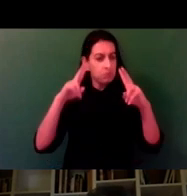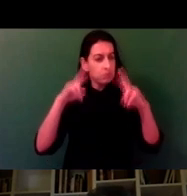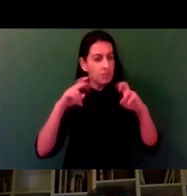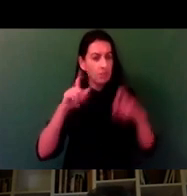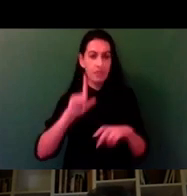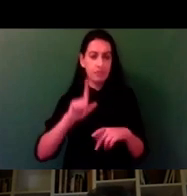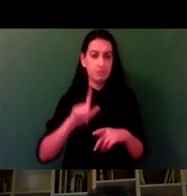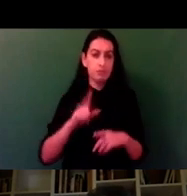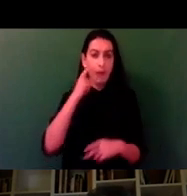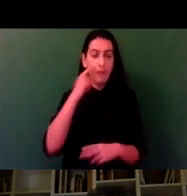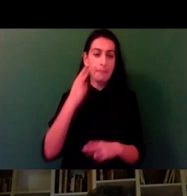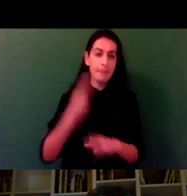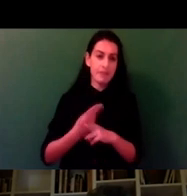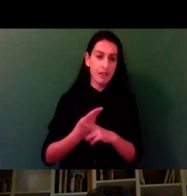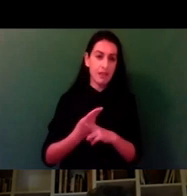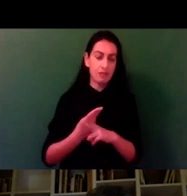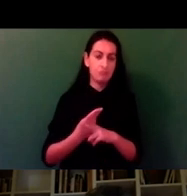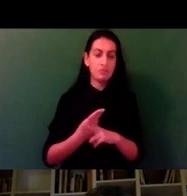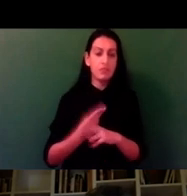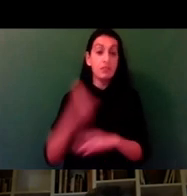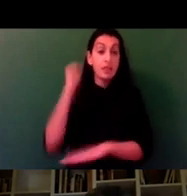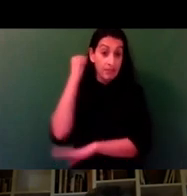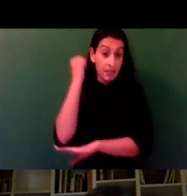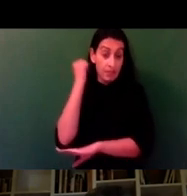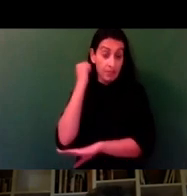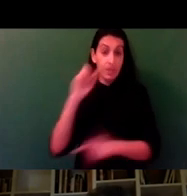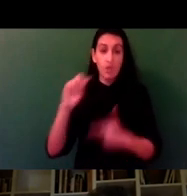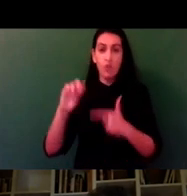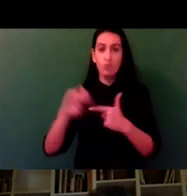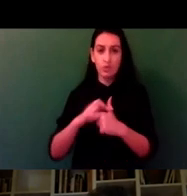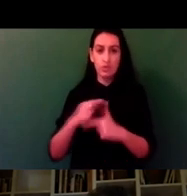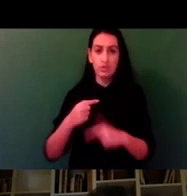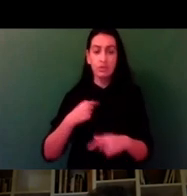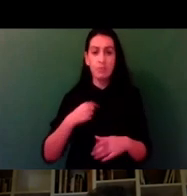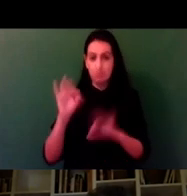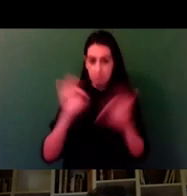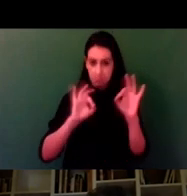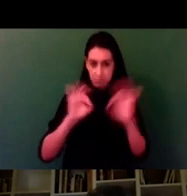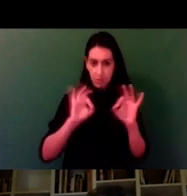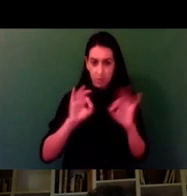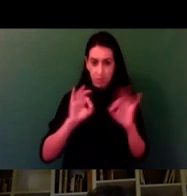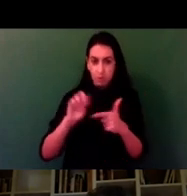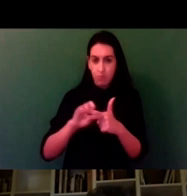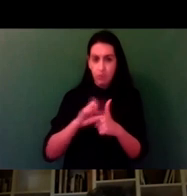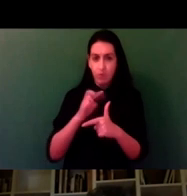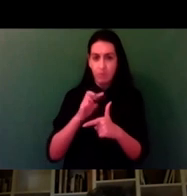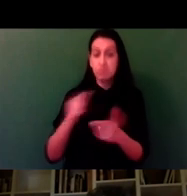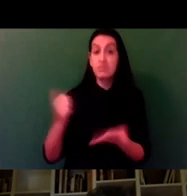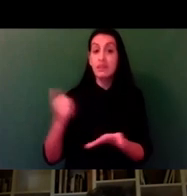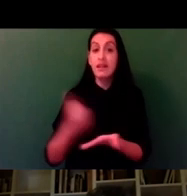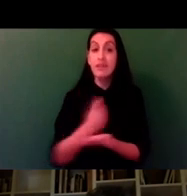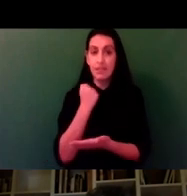Taksim'e yapılan kışla projesinin mimarının dediği gibi yani benim projem kazandı diyor. Niye kazanmış? İhaleyi. Yani bilgi parayla